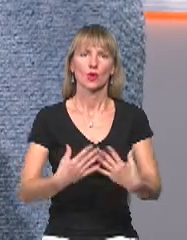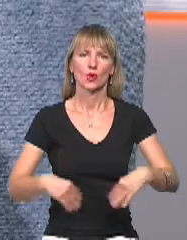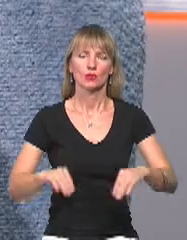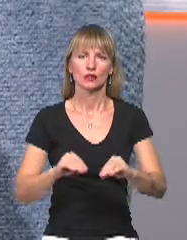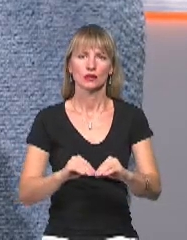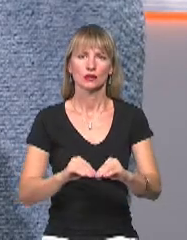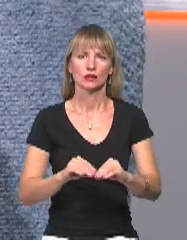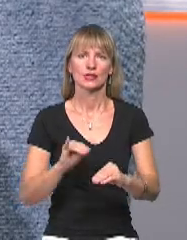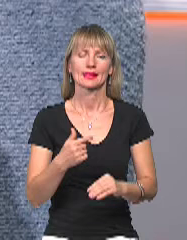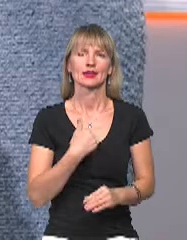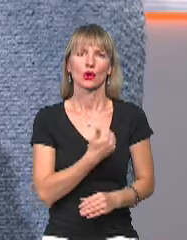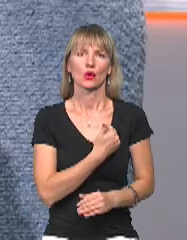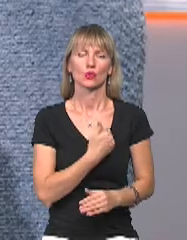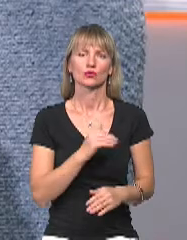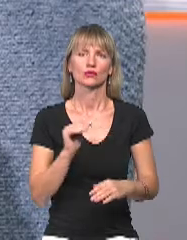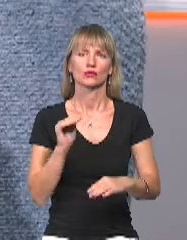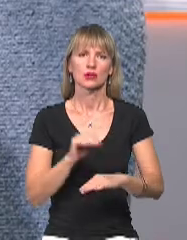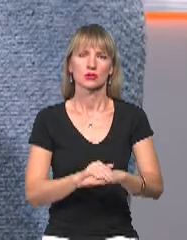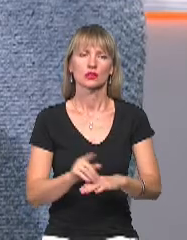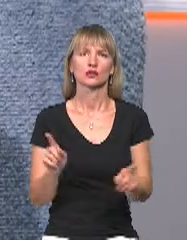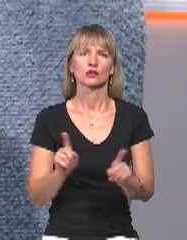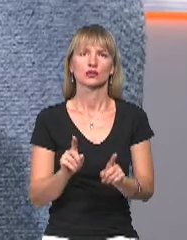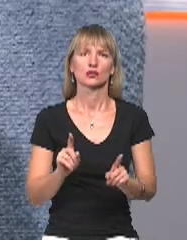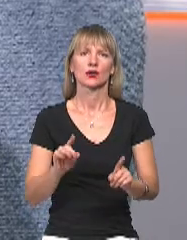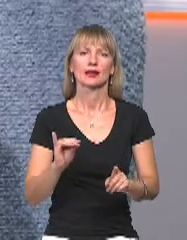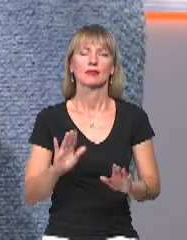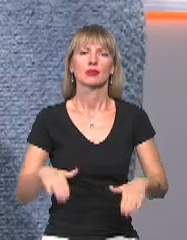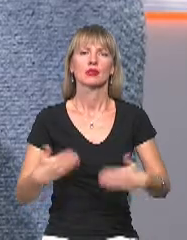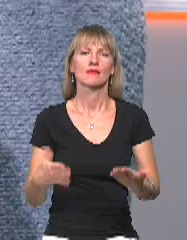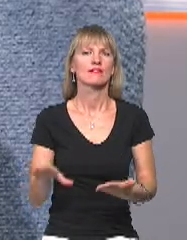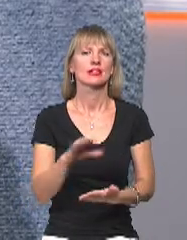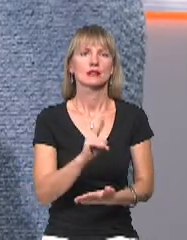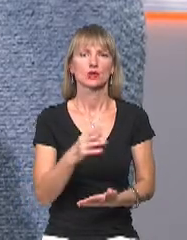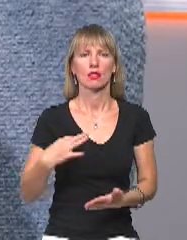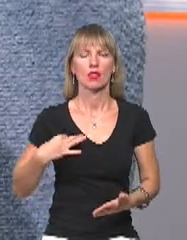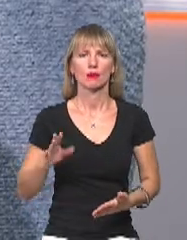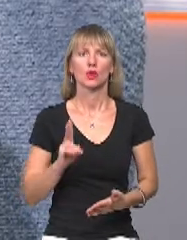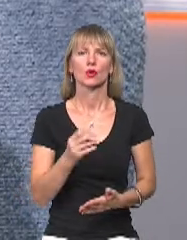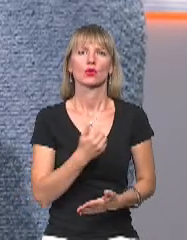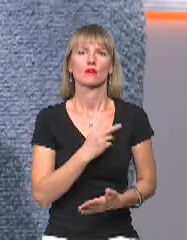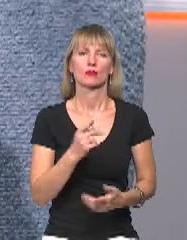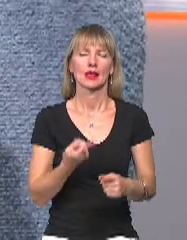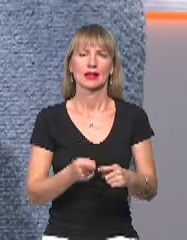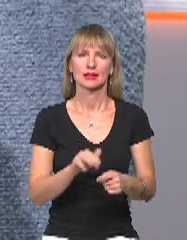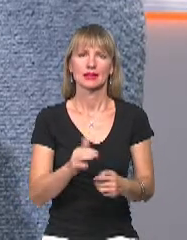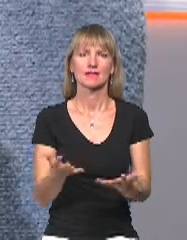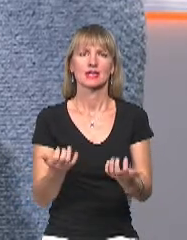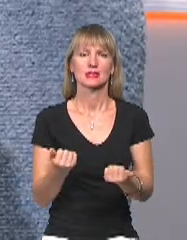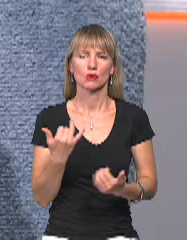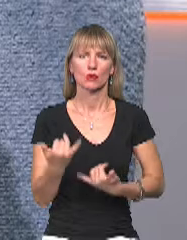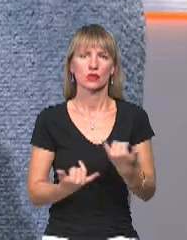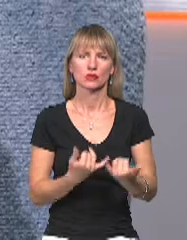І я хочу зазначити, що і запропонувати всім небайдужим, хто хотів би цих дітей взяти під